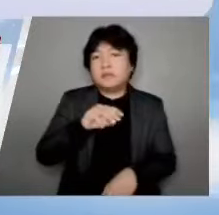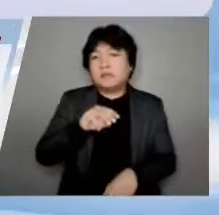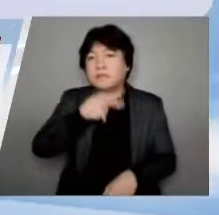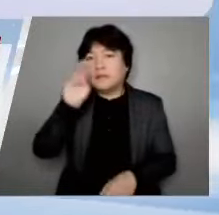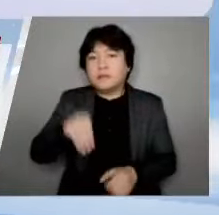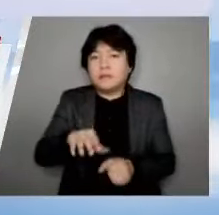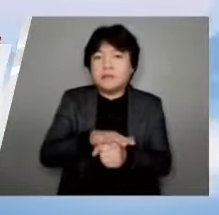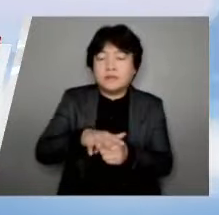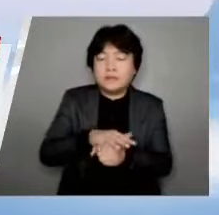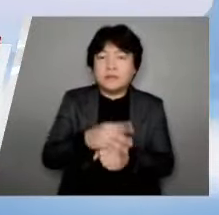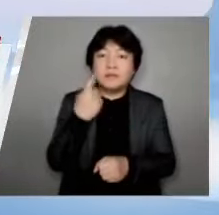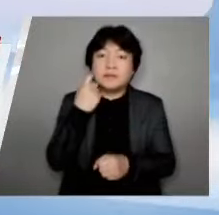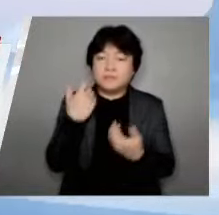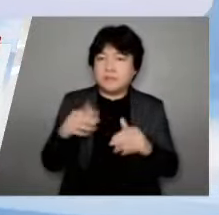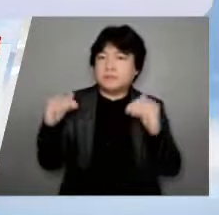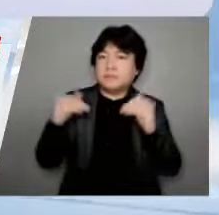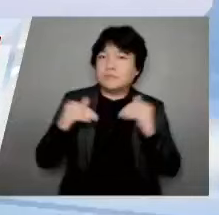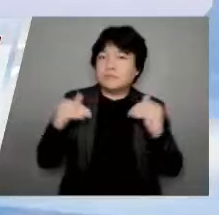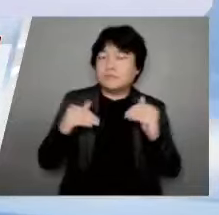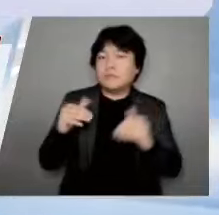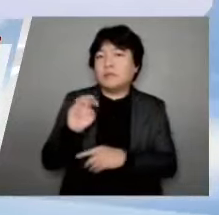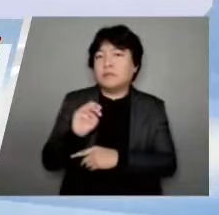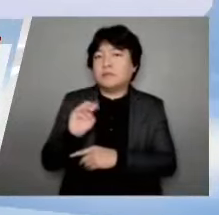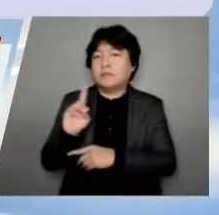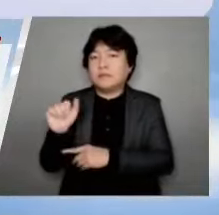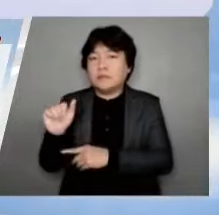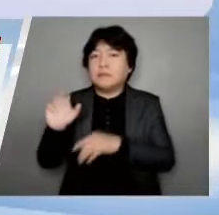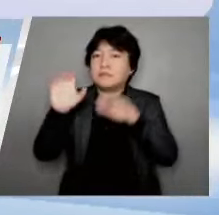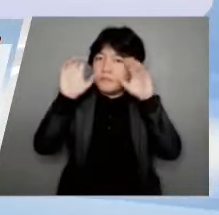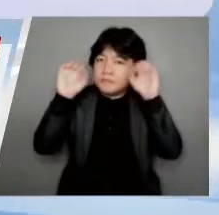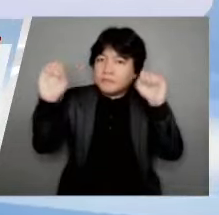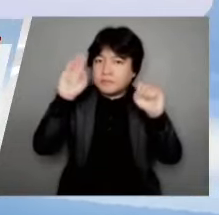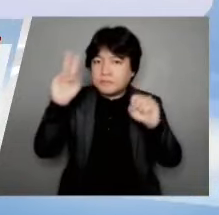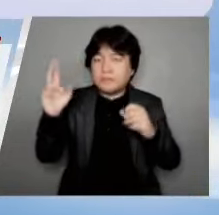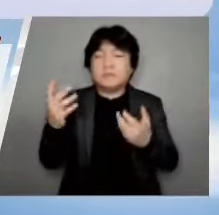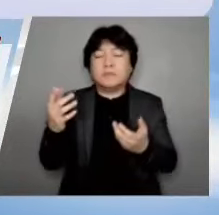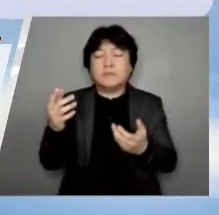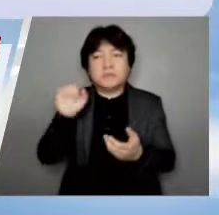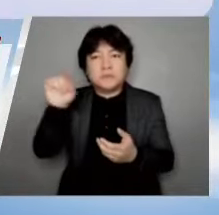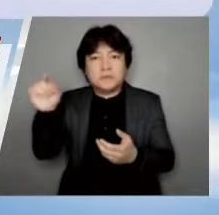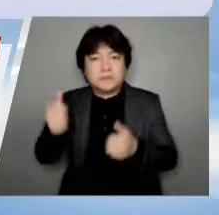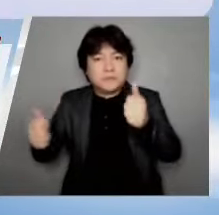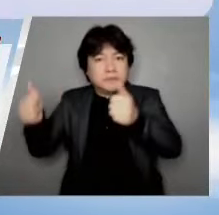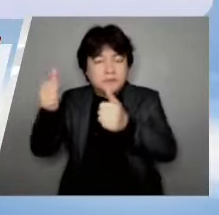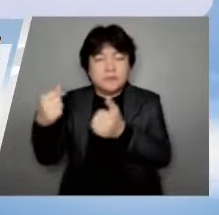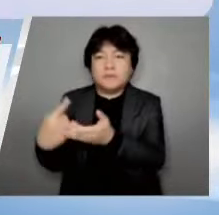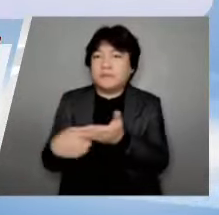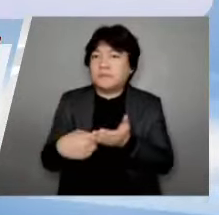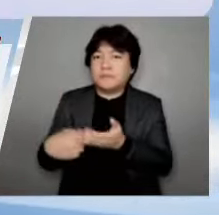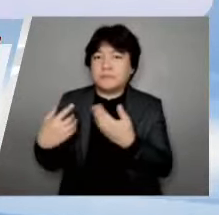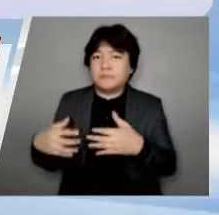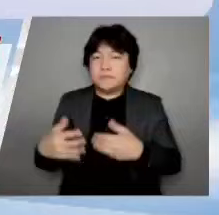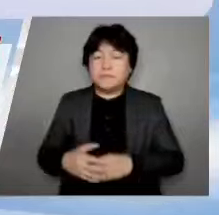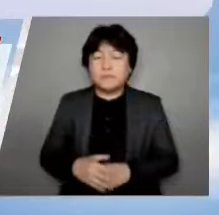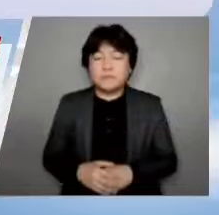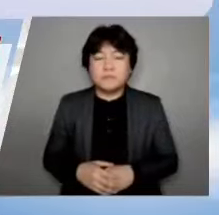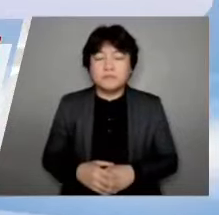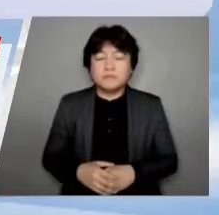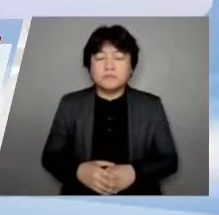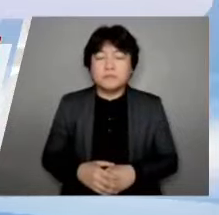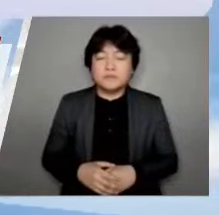MMDA kanina pong hapon after that meeting with the President. Basically po, itong rehiyon ng ito pong Metro